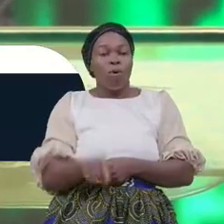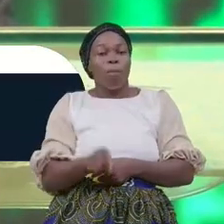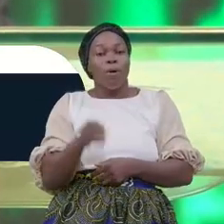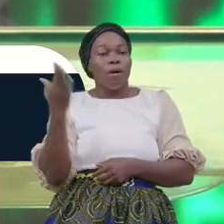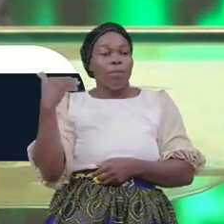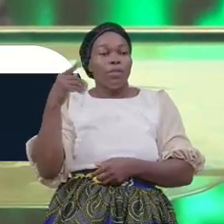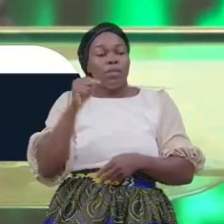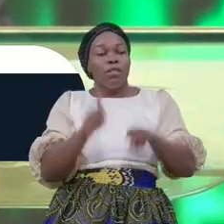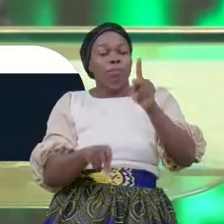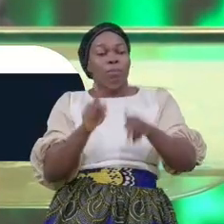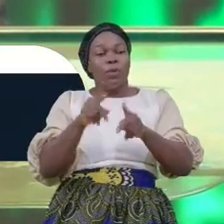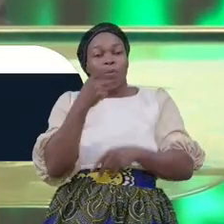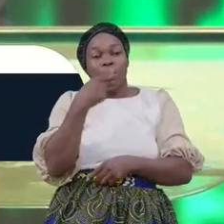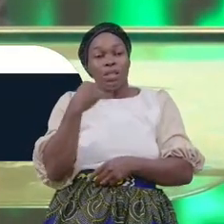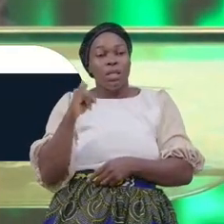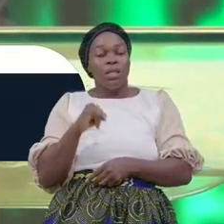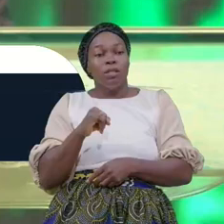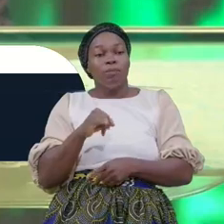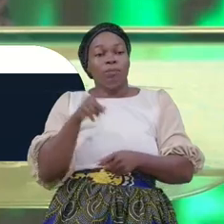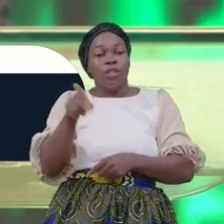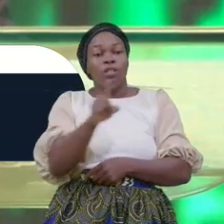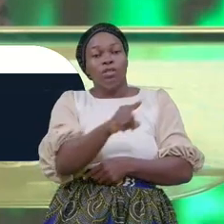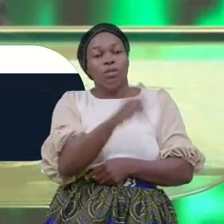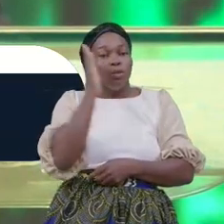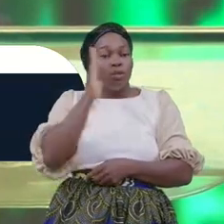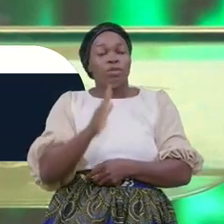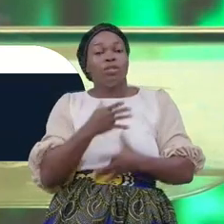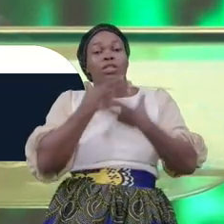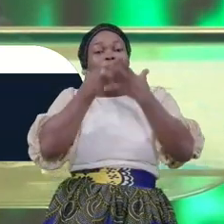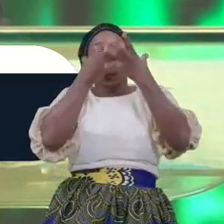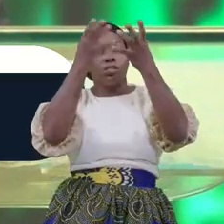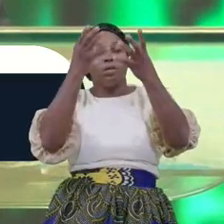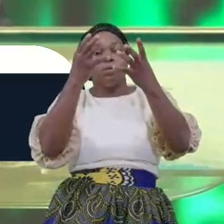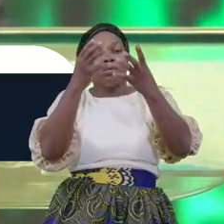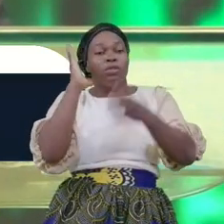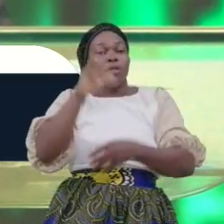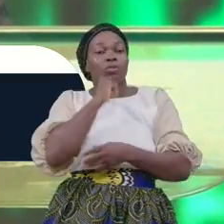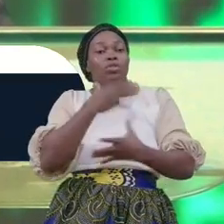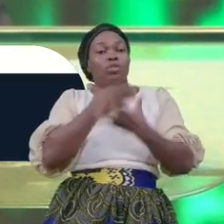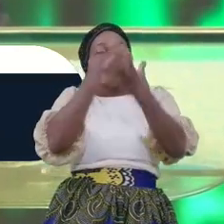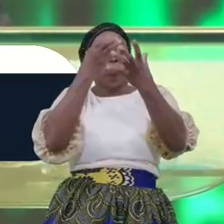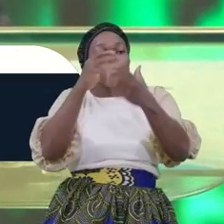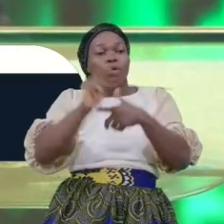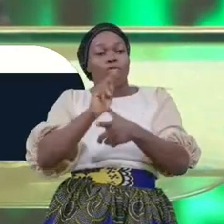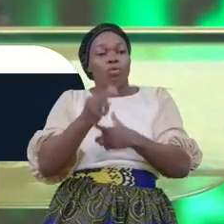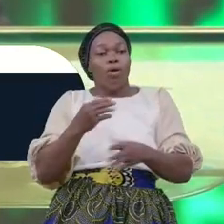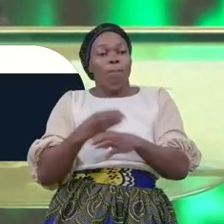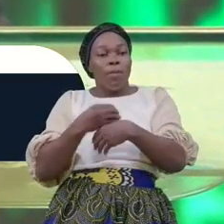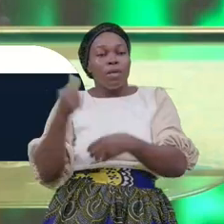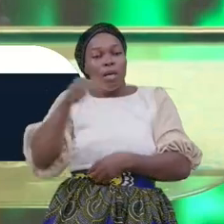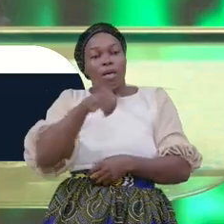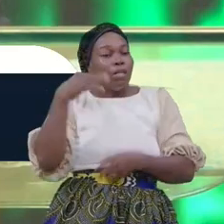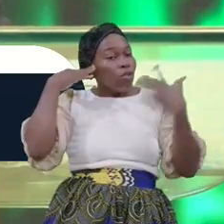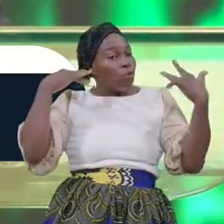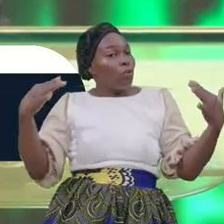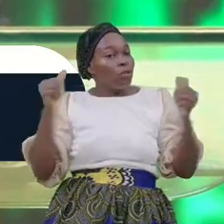Josué avait donné cet ordre au peuple. Vous ne crierez point, vous ne ferez